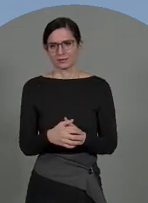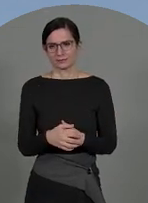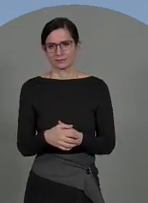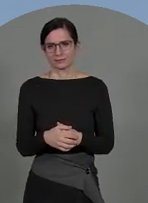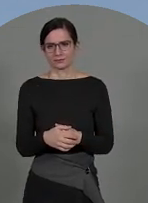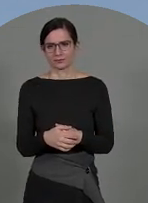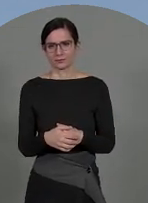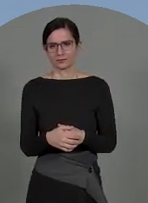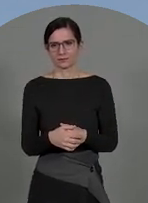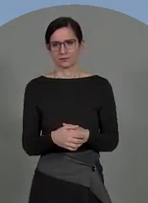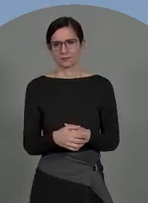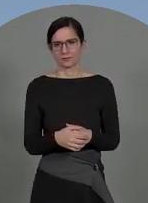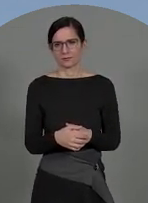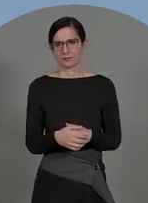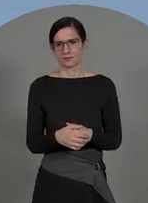zusammenbringt.